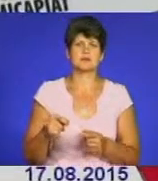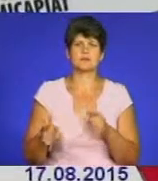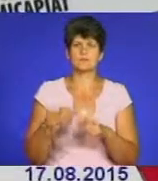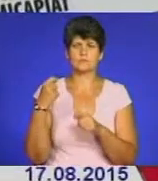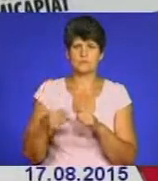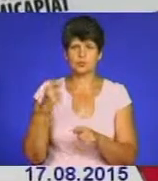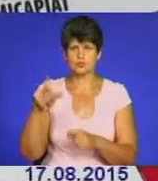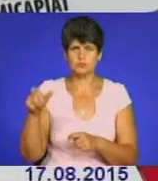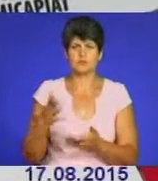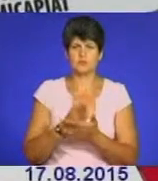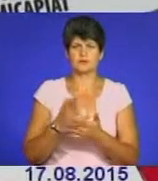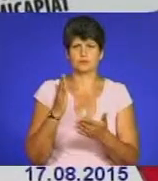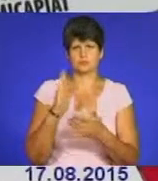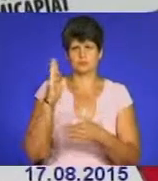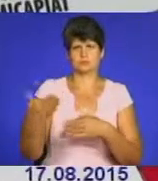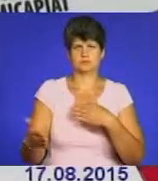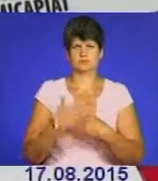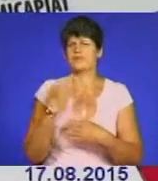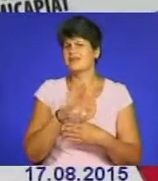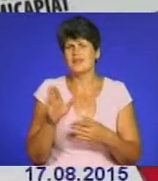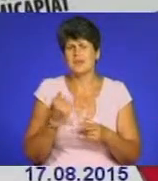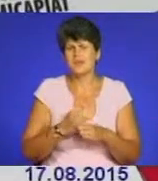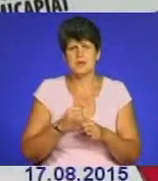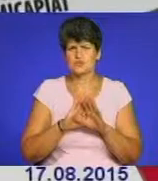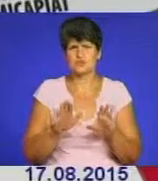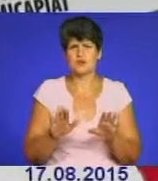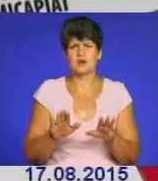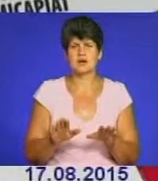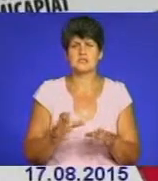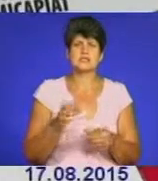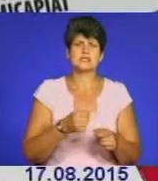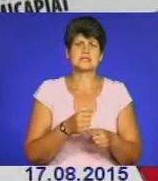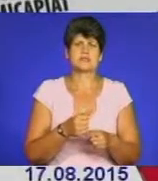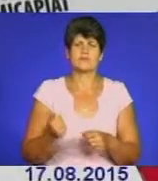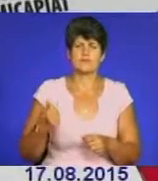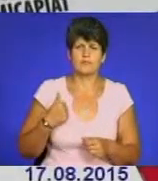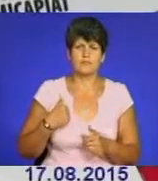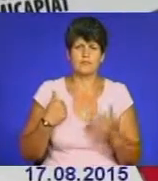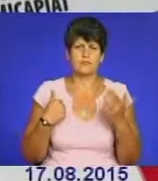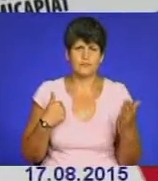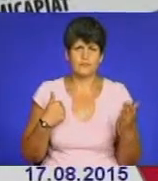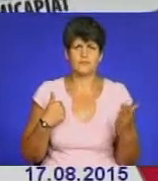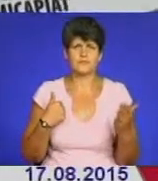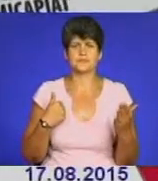затриманий відповідними службами. Триває розслідування. Вор має сидіти в тюрмі.